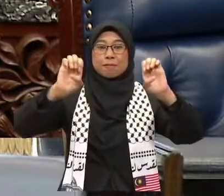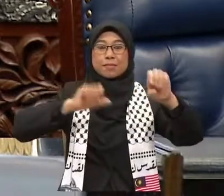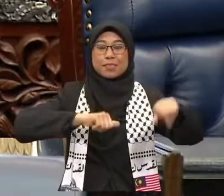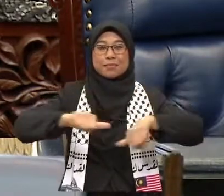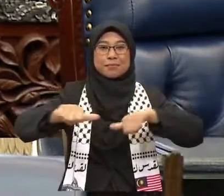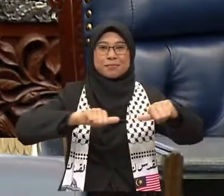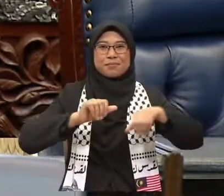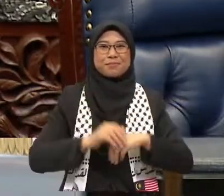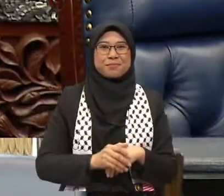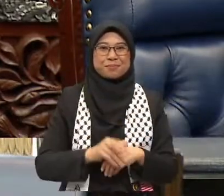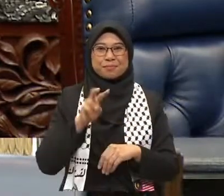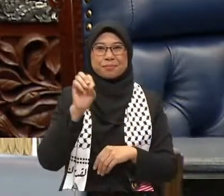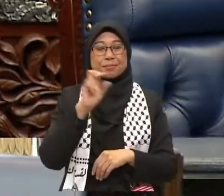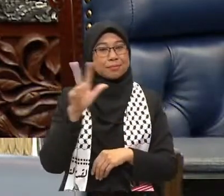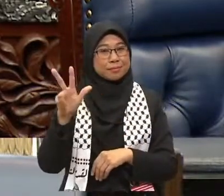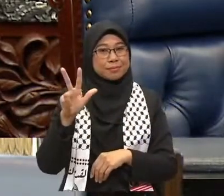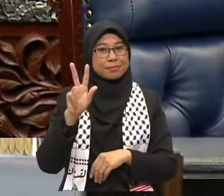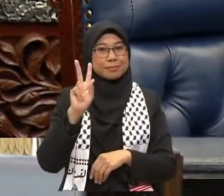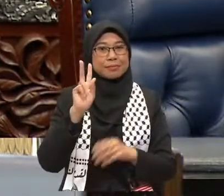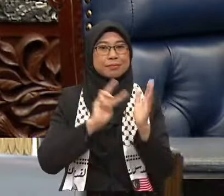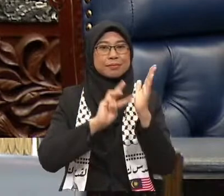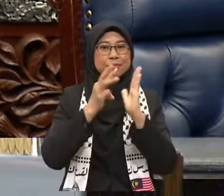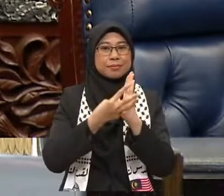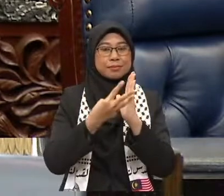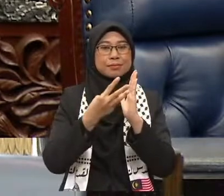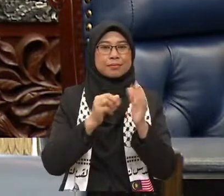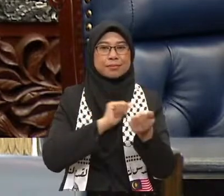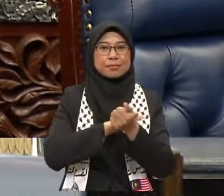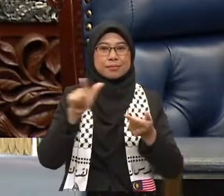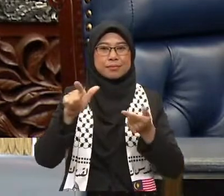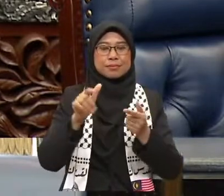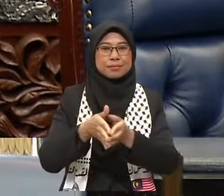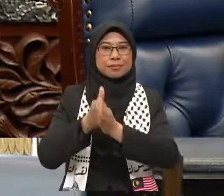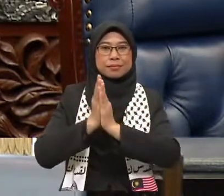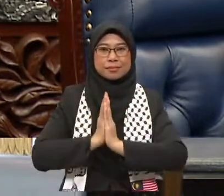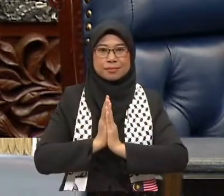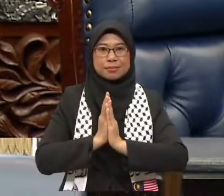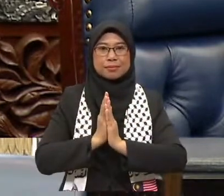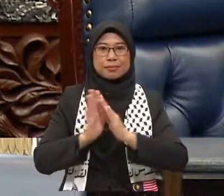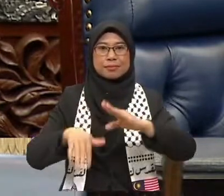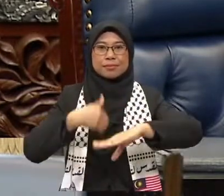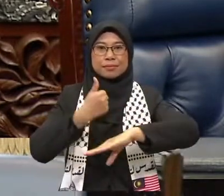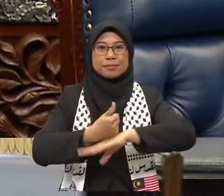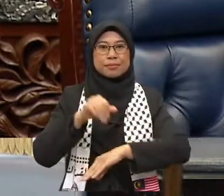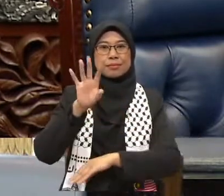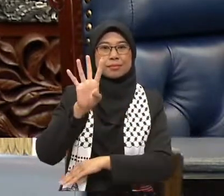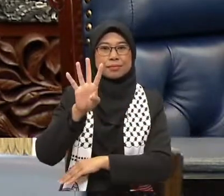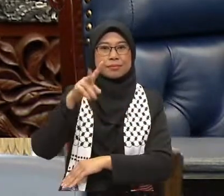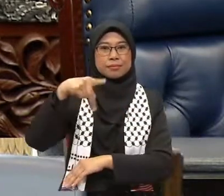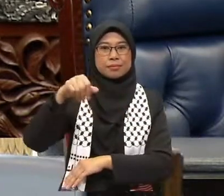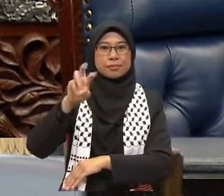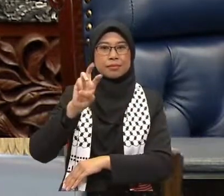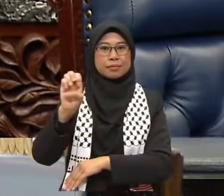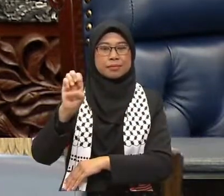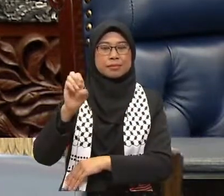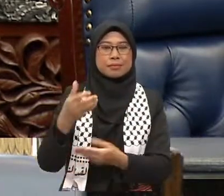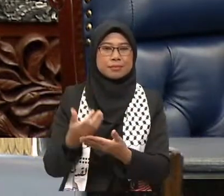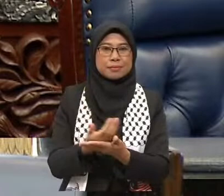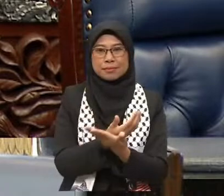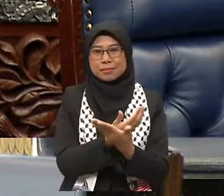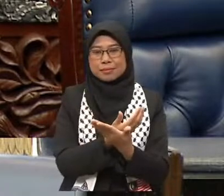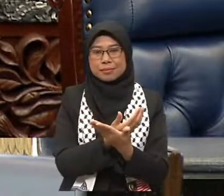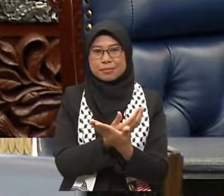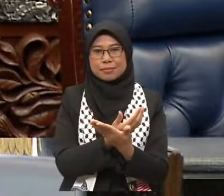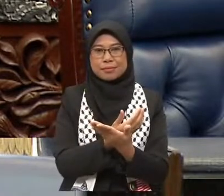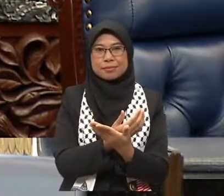2023 ini sahaja kpwkm telah meluluskan permohonan penubuhan empat buah pawe baru